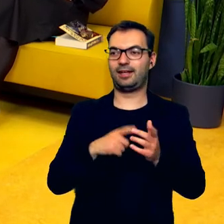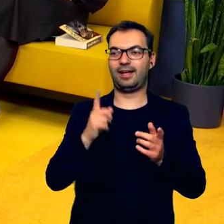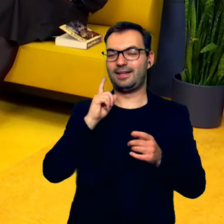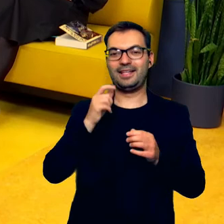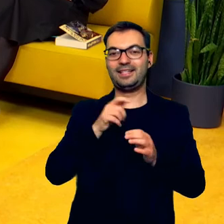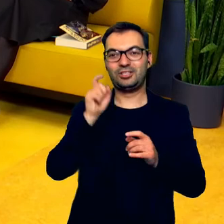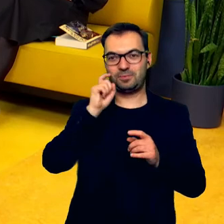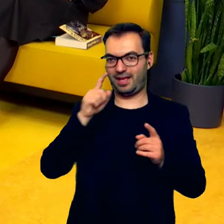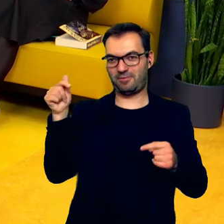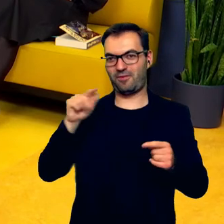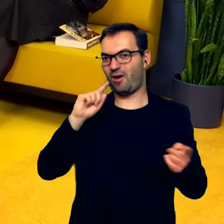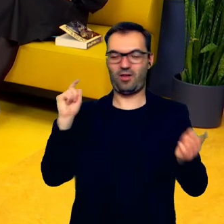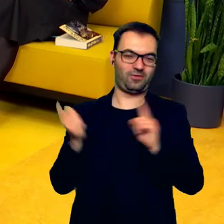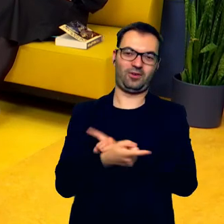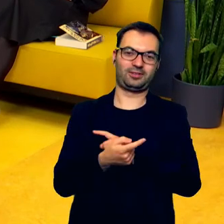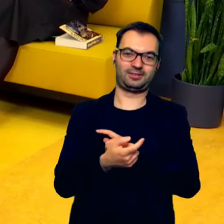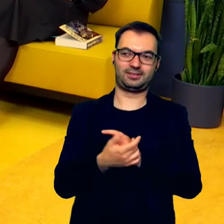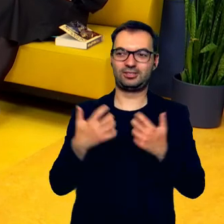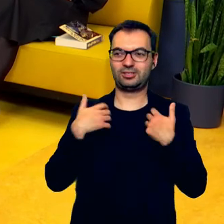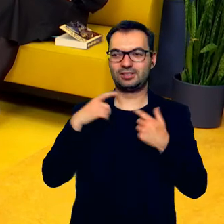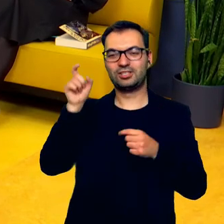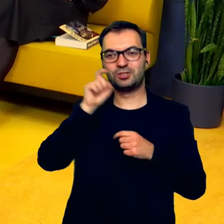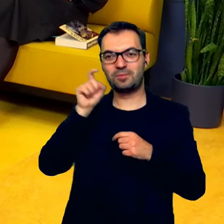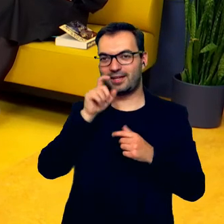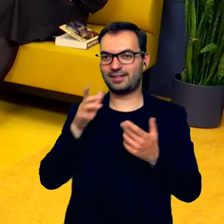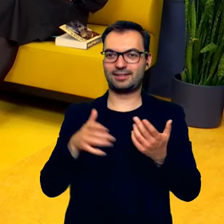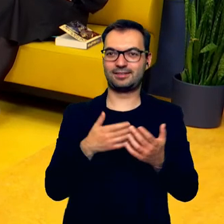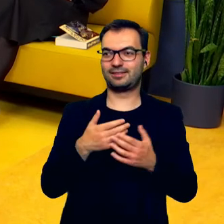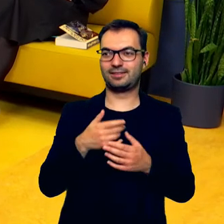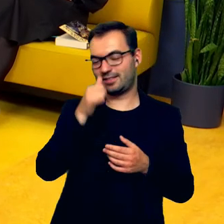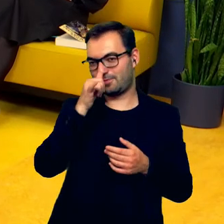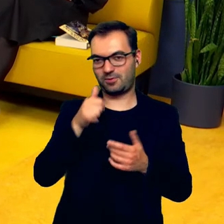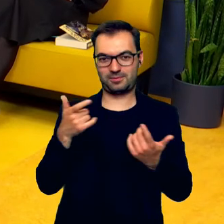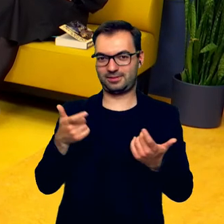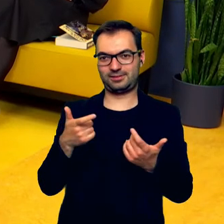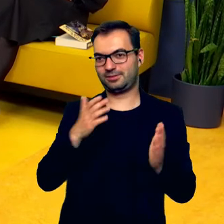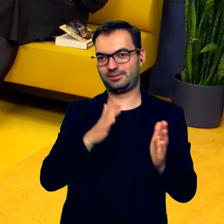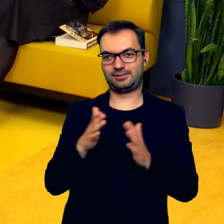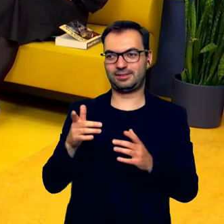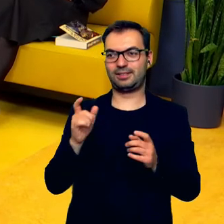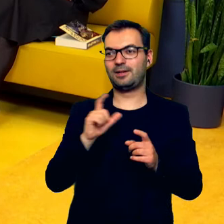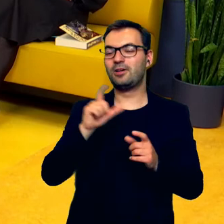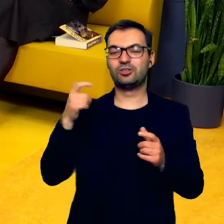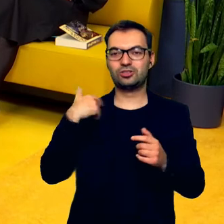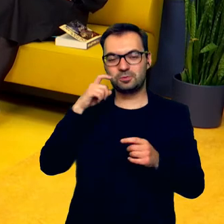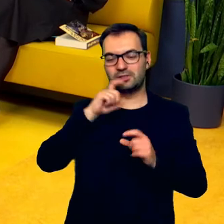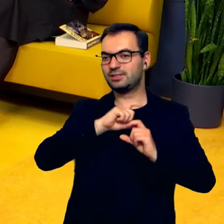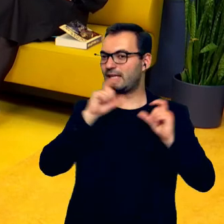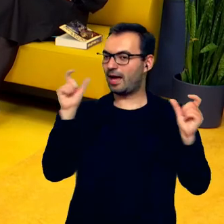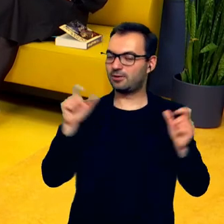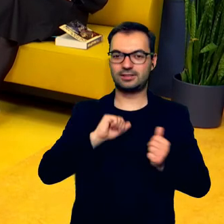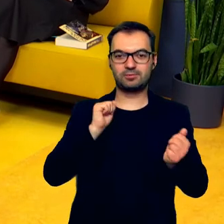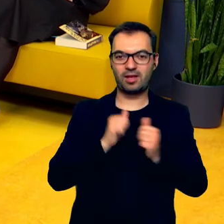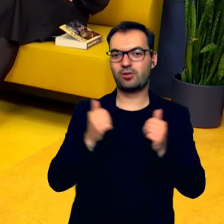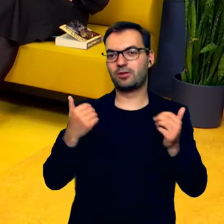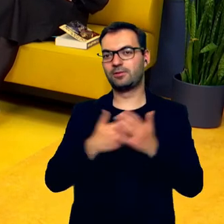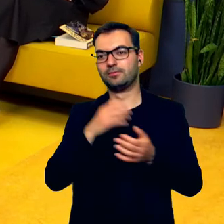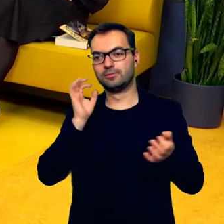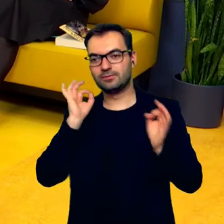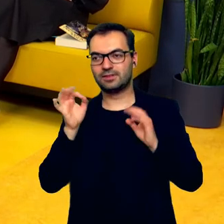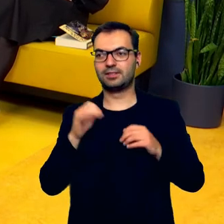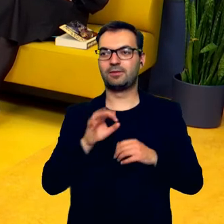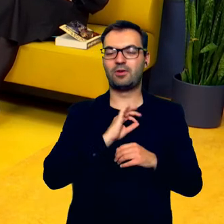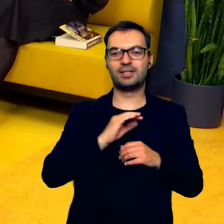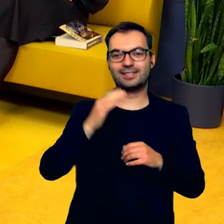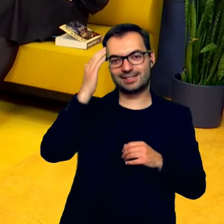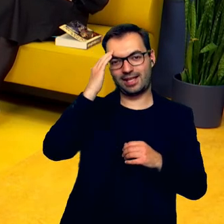zaprzeczenie. Życia szpiega. Takiego życia szpieg nie mogły prowadzić, bo to są nieustanne zmiany, nieustanne nowe informacje. Jedna